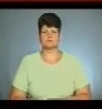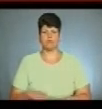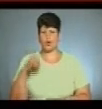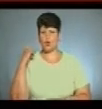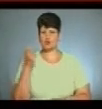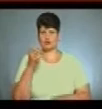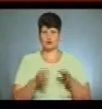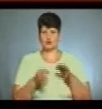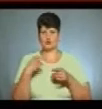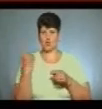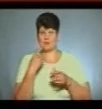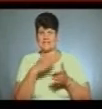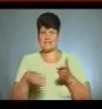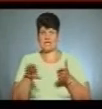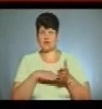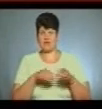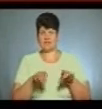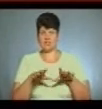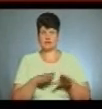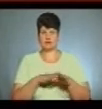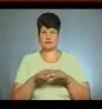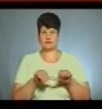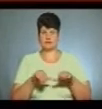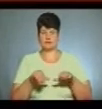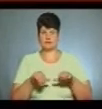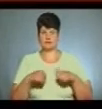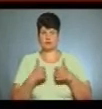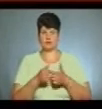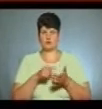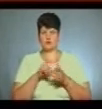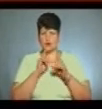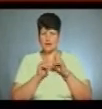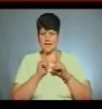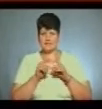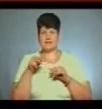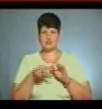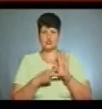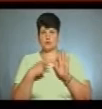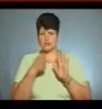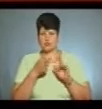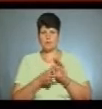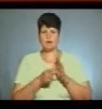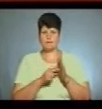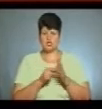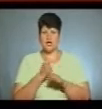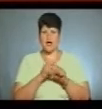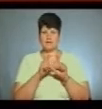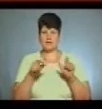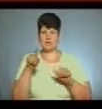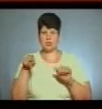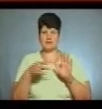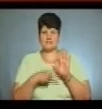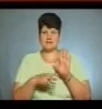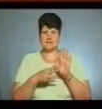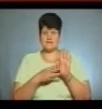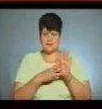Господарський суд області скасував рішення виконкому Тернопільської міськради за 2007 рік про те, що приміщення аптеки номер 78 перейшло